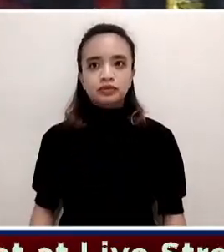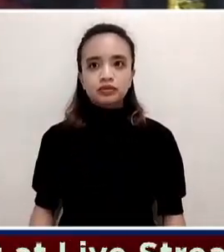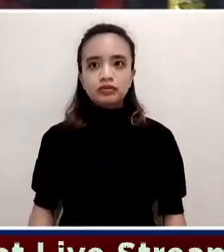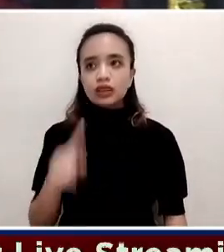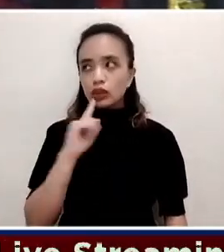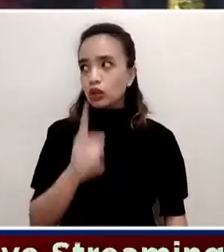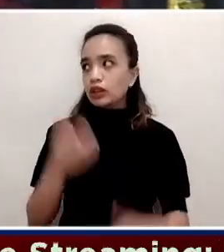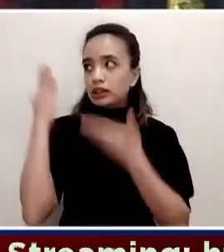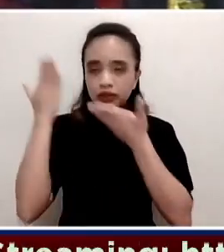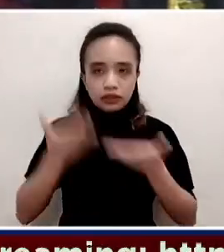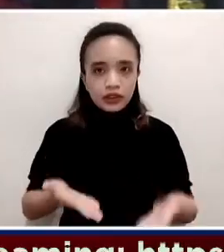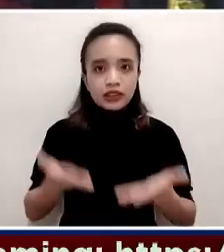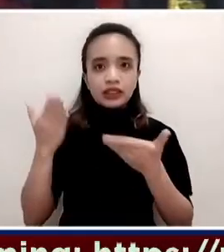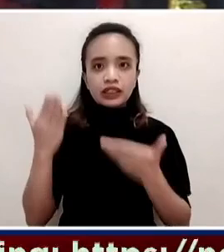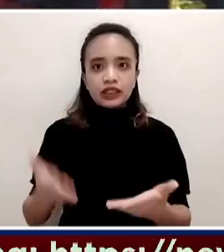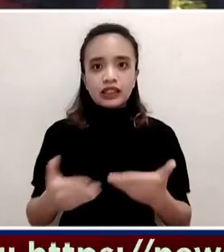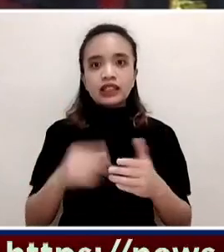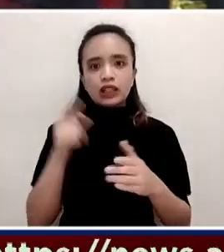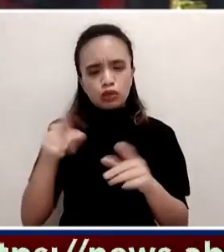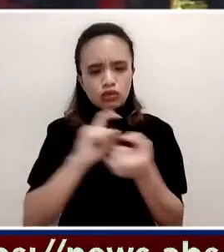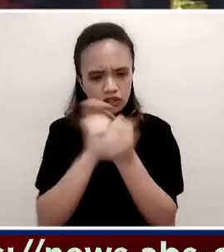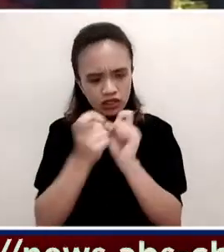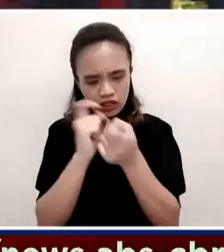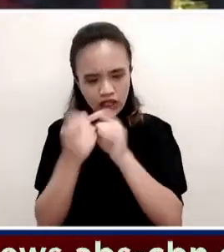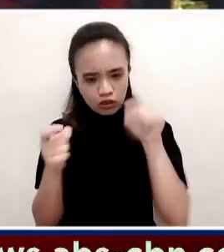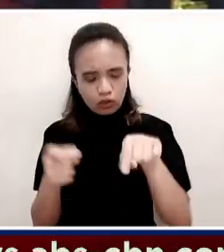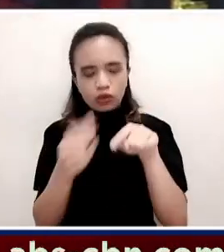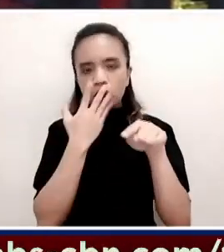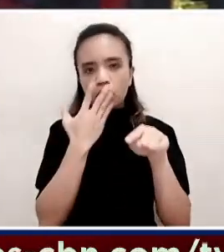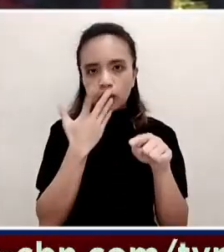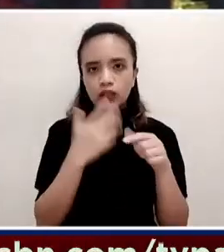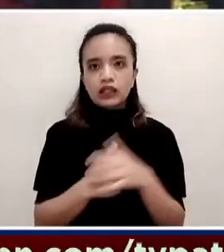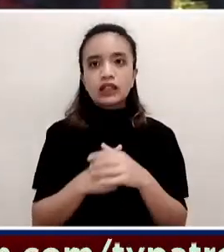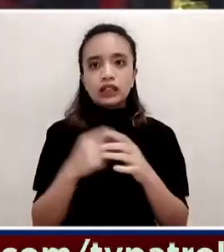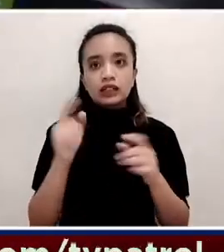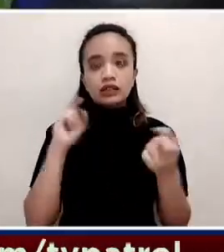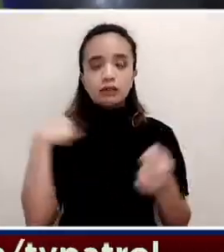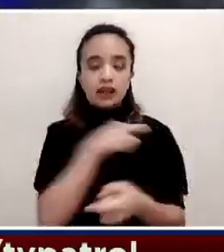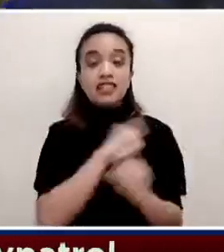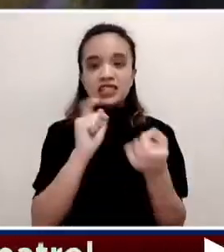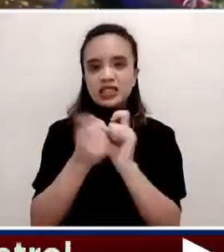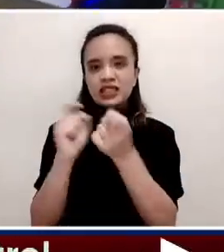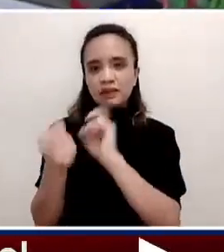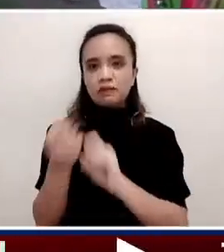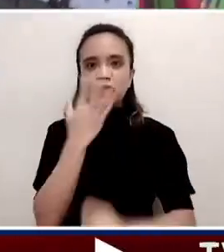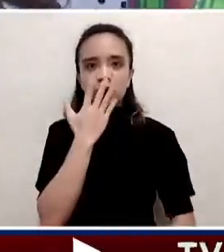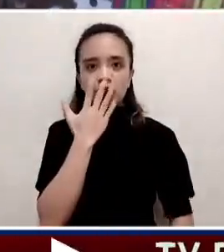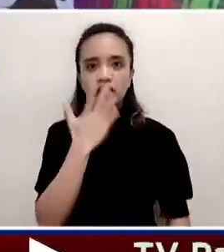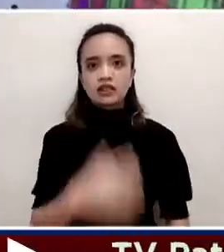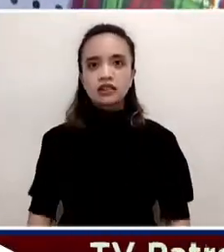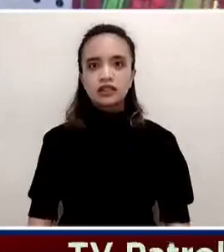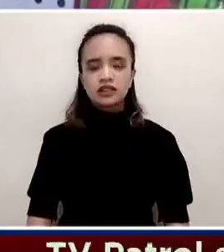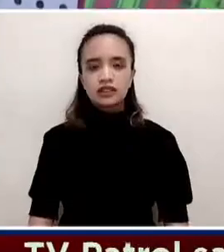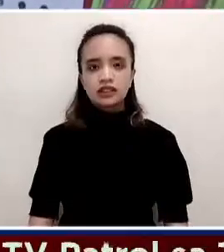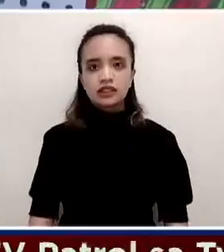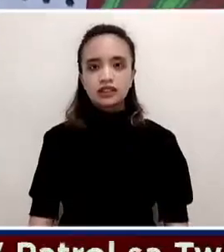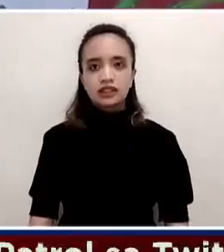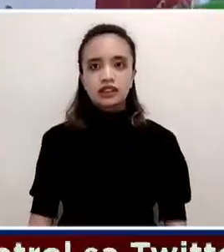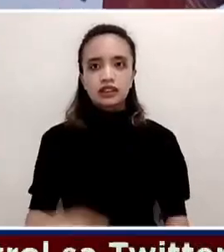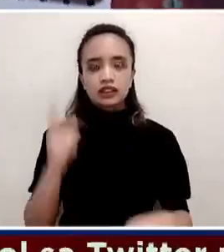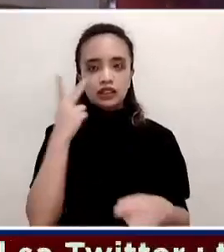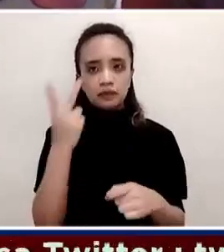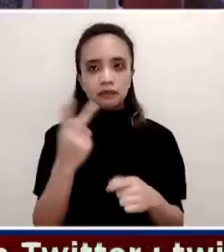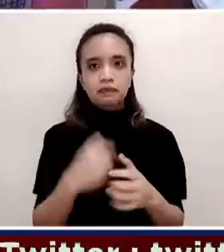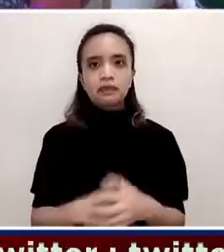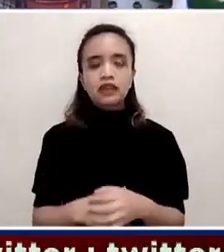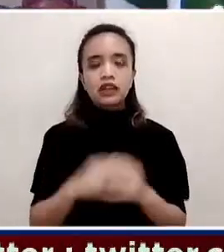nila dito, ma'am, palitan niyo po ito ng ganitong kulay. Pinapalitan po namin ang ibang kulay. Meron din mga kakaibang figurin at